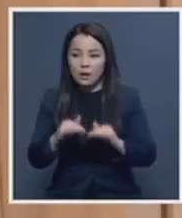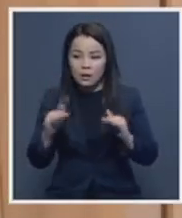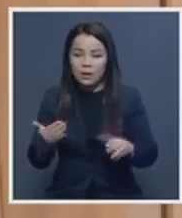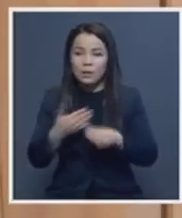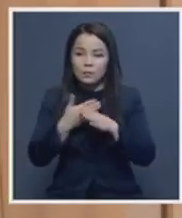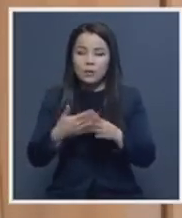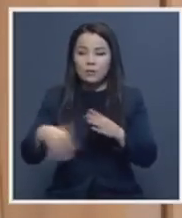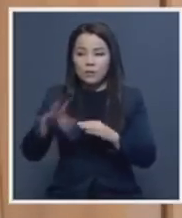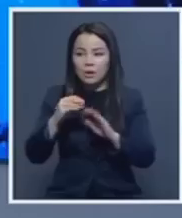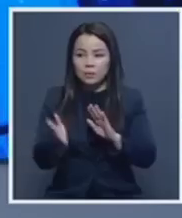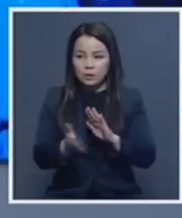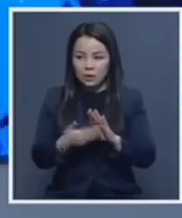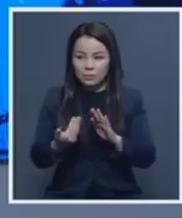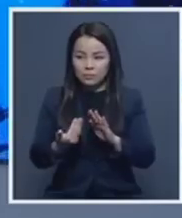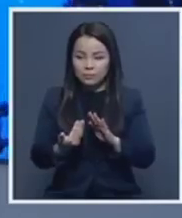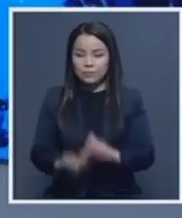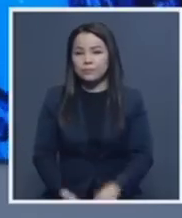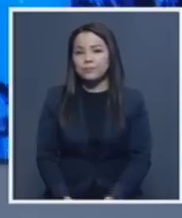шақырамын.